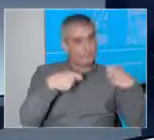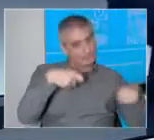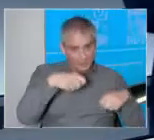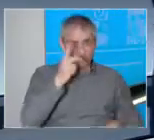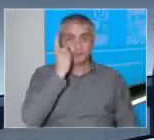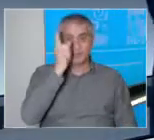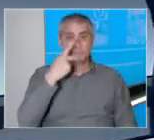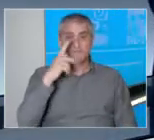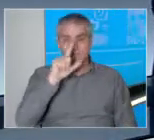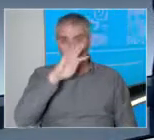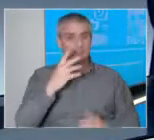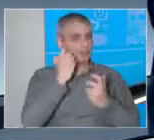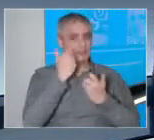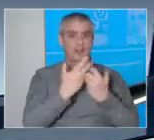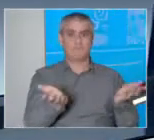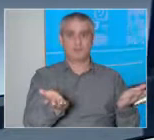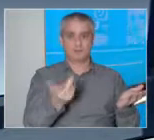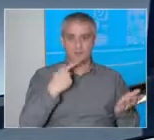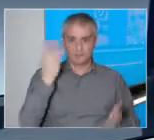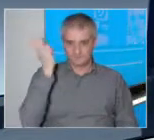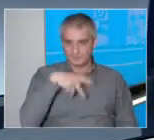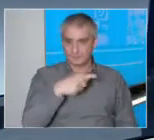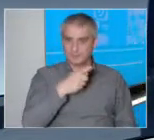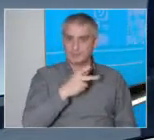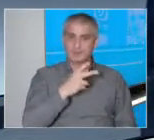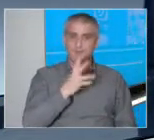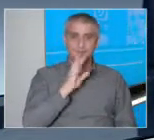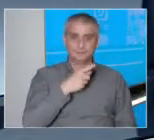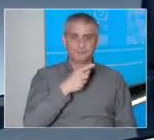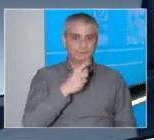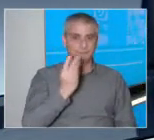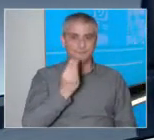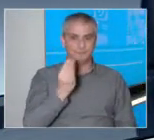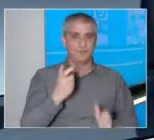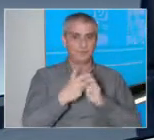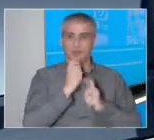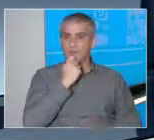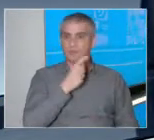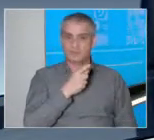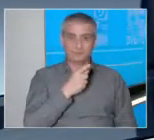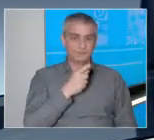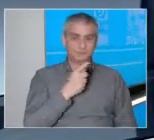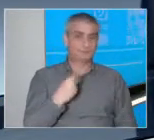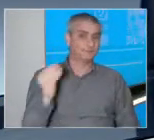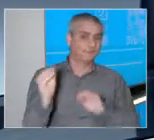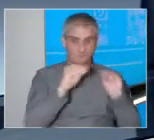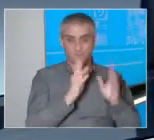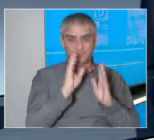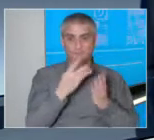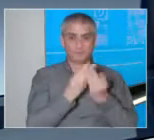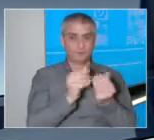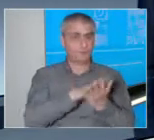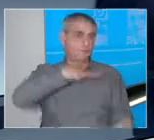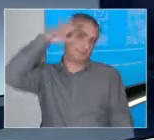מל פילבר שכל הטלפון פתוח לפניו. אני מבין שזה כאן הרדיסק ממישהו ממחלק מודיעין, שהעביר אותו, ועוד יש שם